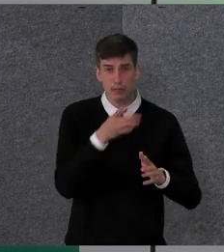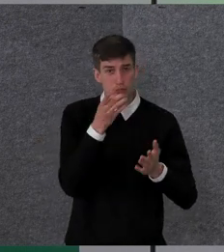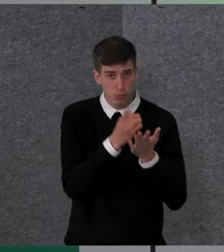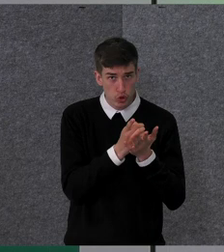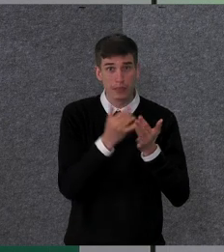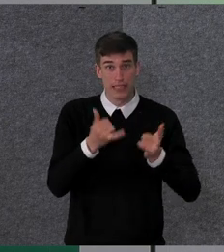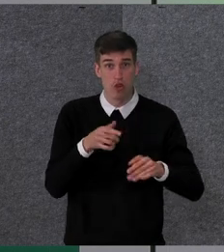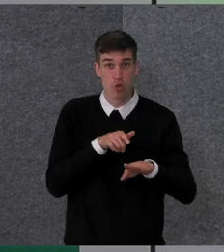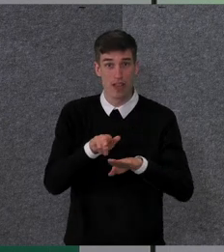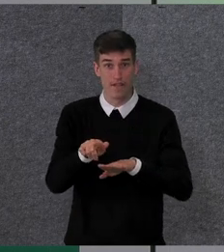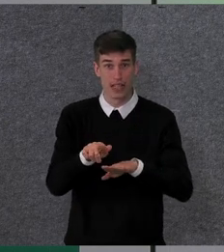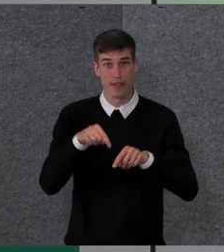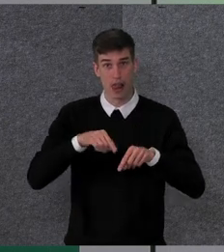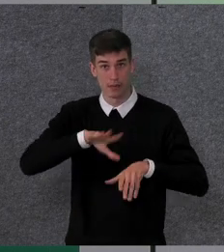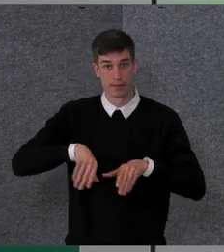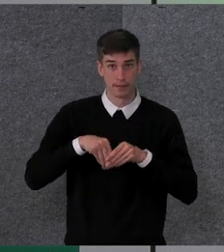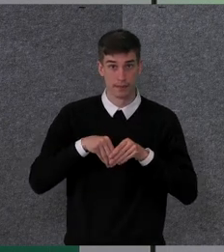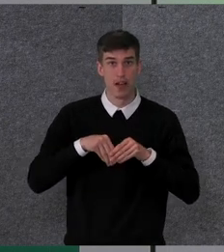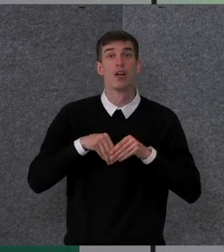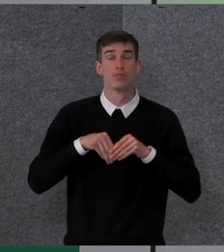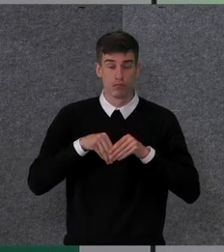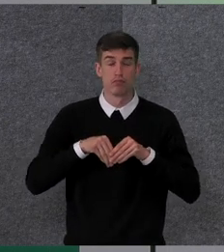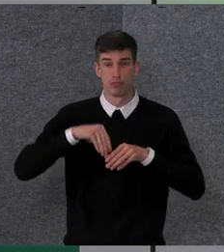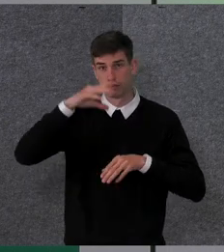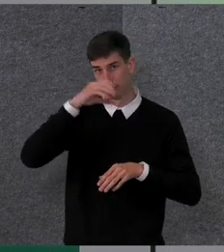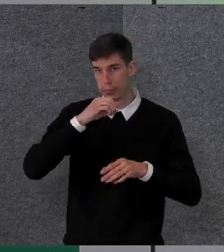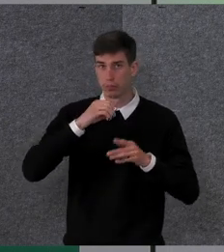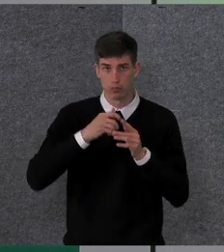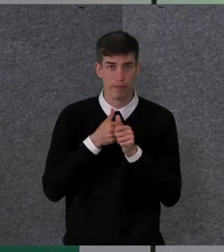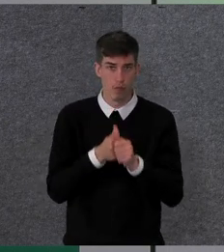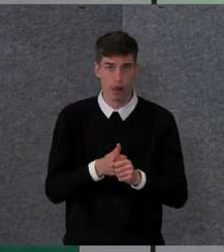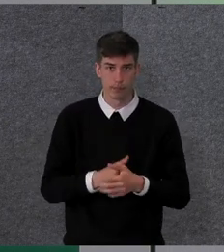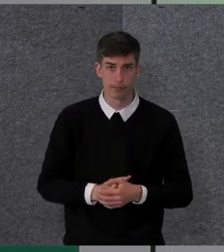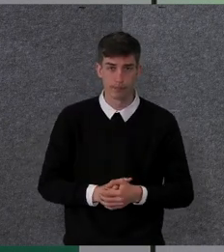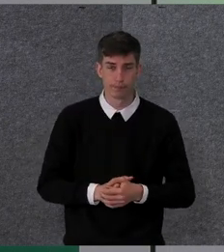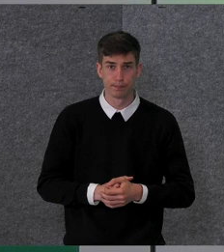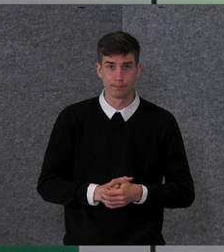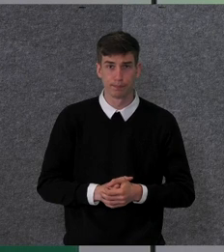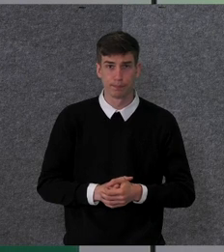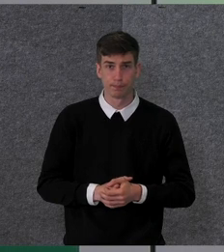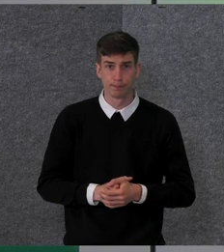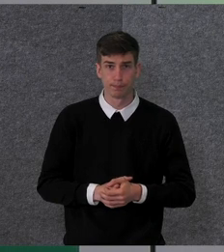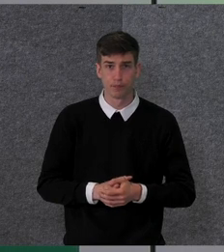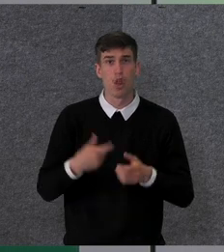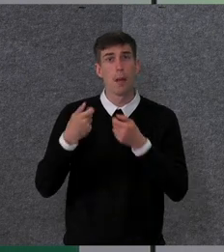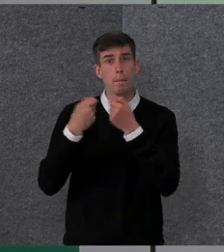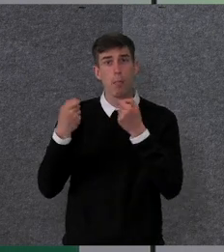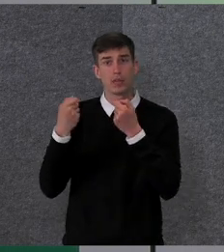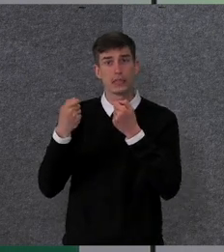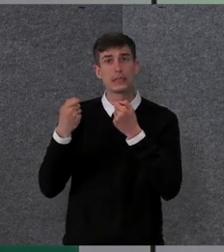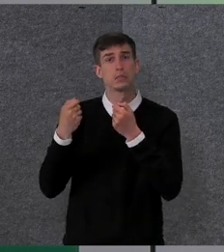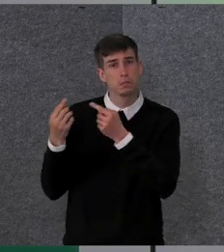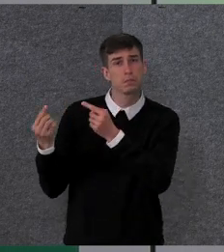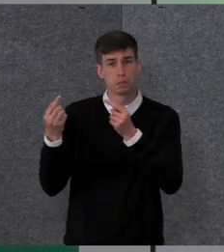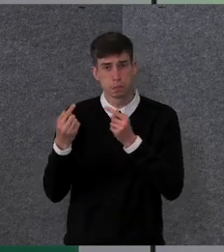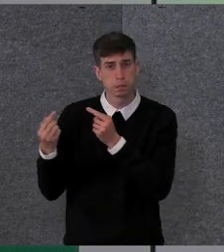NRW jetzt in unserer Satzung rein formal nachvollziehen. Und diese Änderungen wurden im Vorfeld auf Bundesebene sehr breit